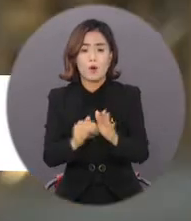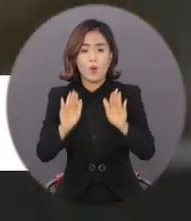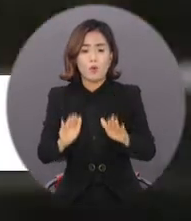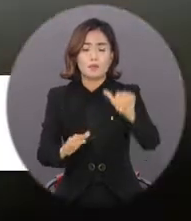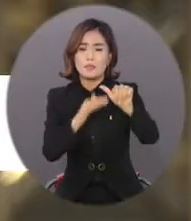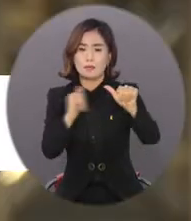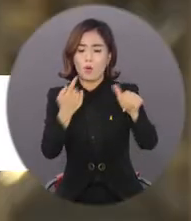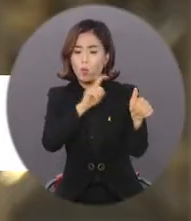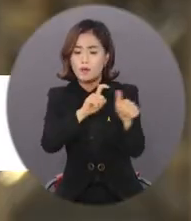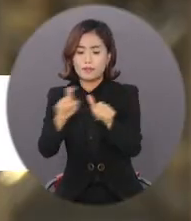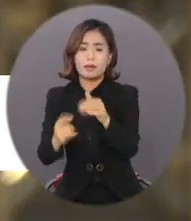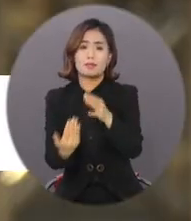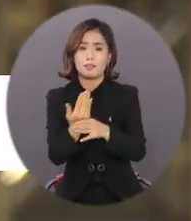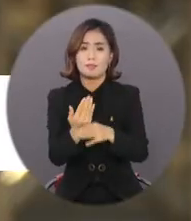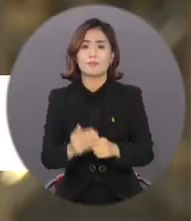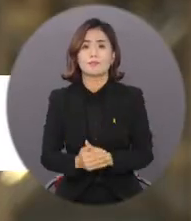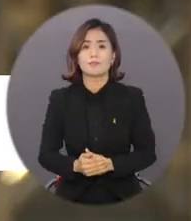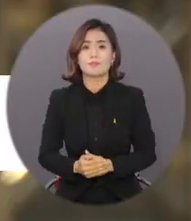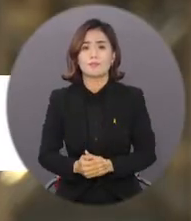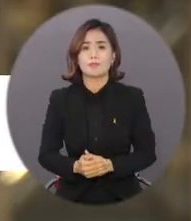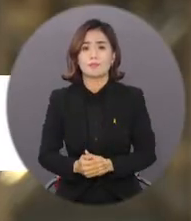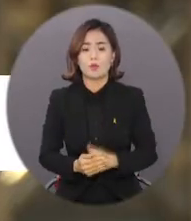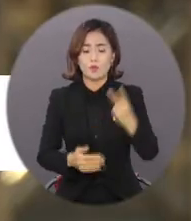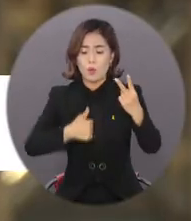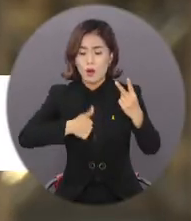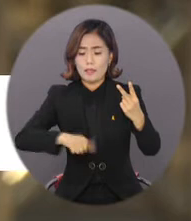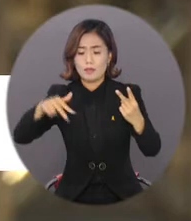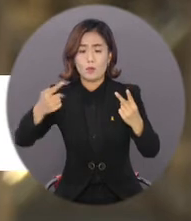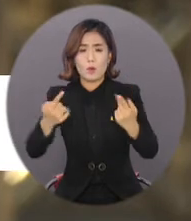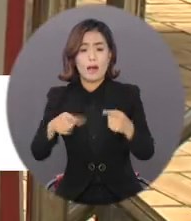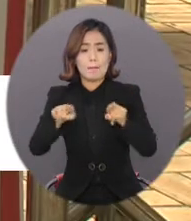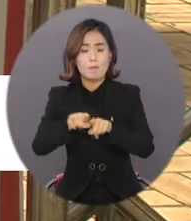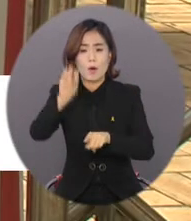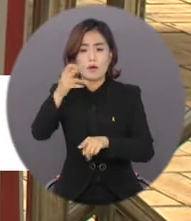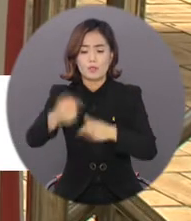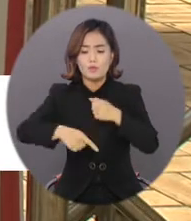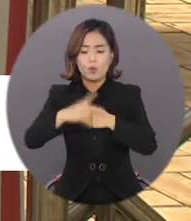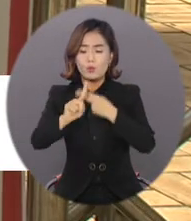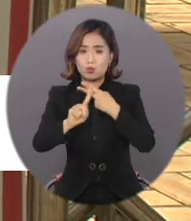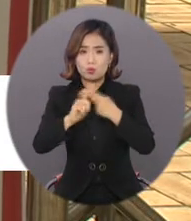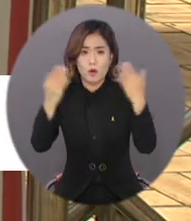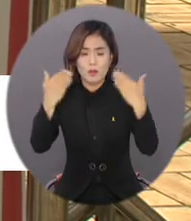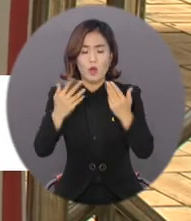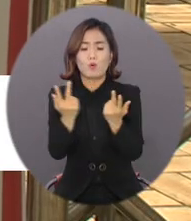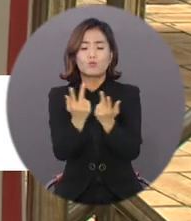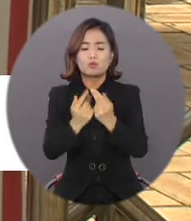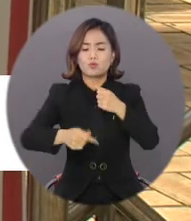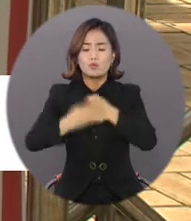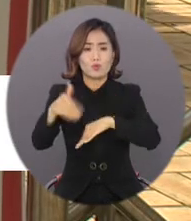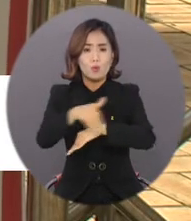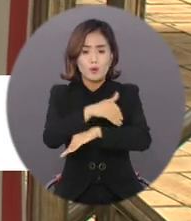오늘 5명의 확진자가 발생했습니다. 두 아들과 조카가 광산구의 초등학교와 중학교, 북구의